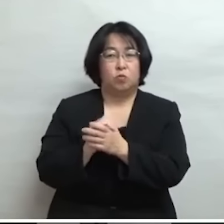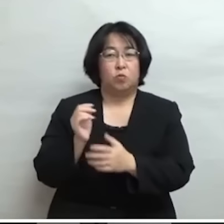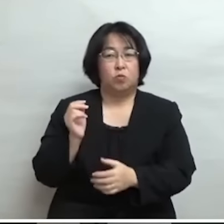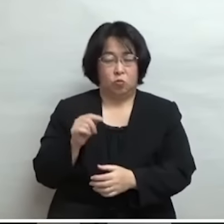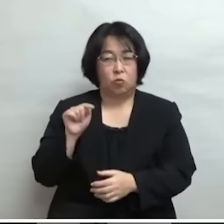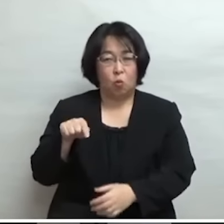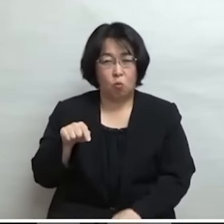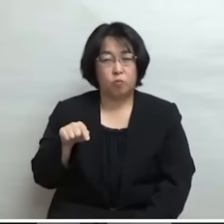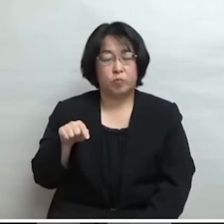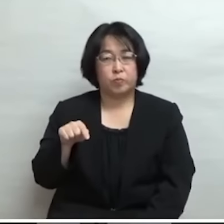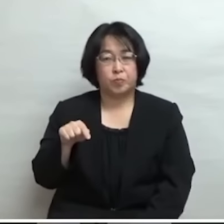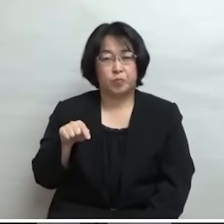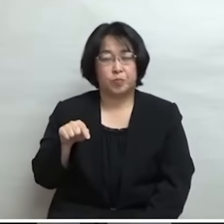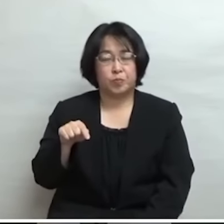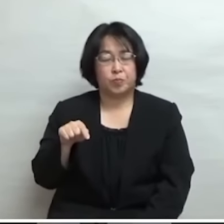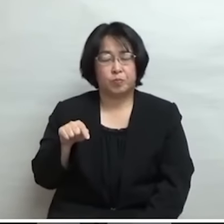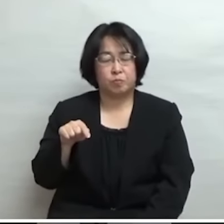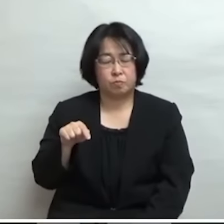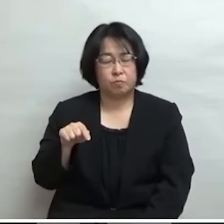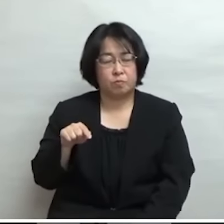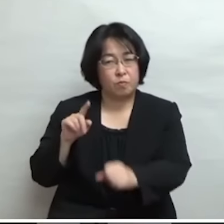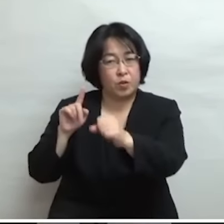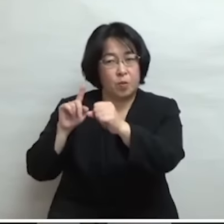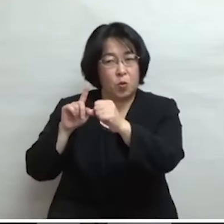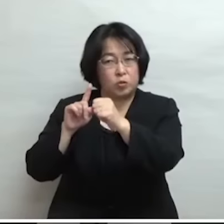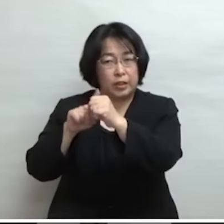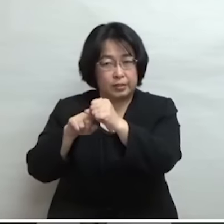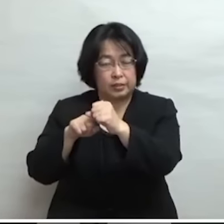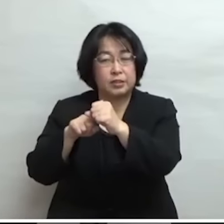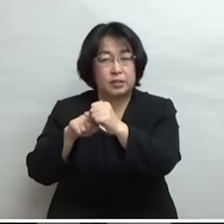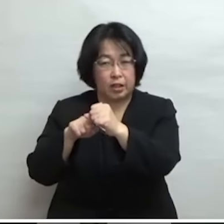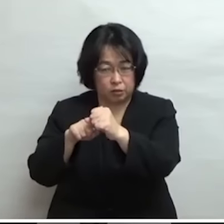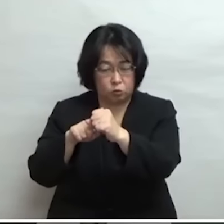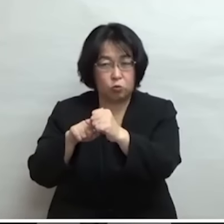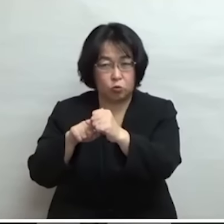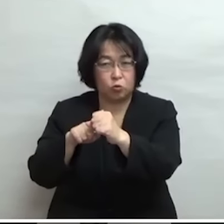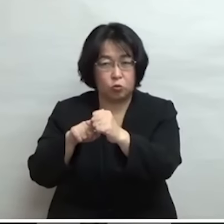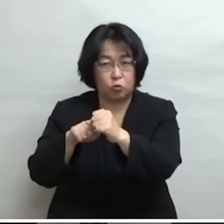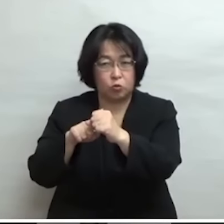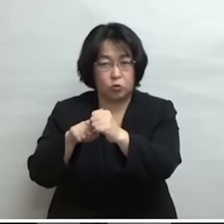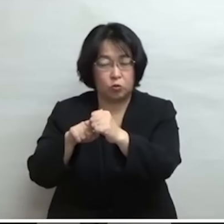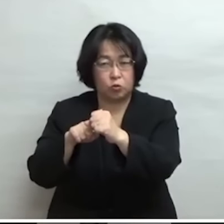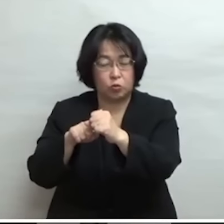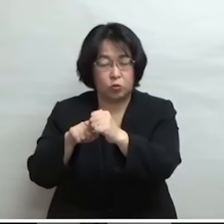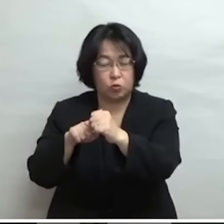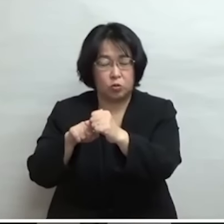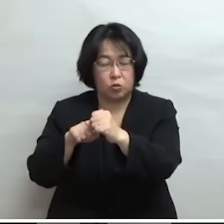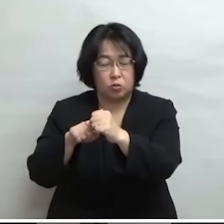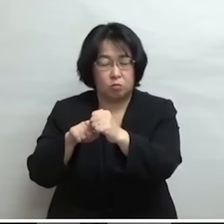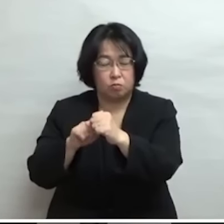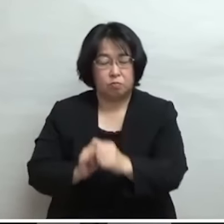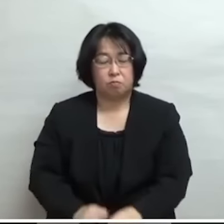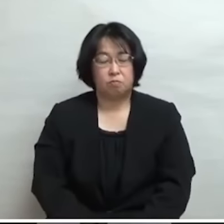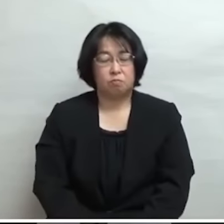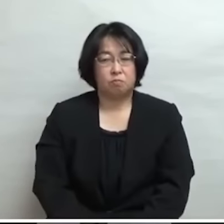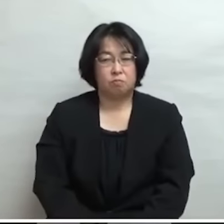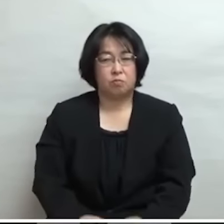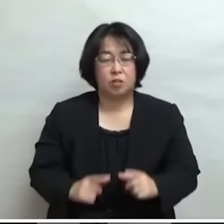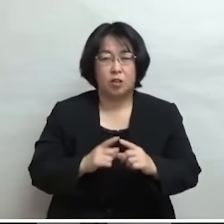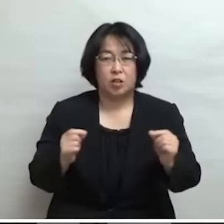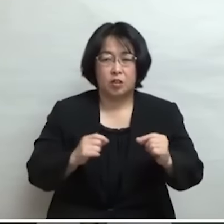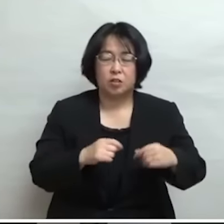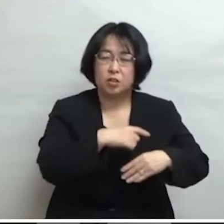を、そのなんていうでしょうか、目的にしている、この日朝に、日韓関係の友好を目的にしているということ自